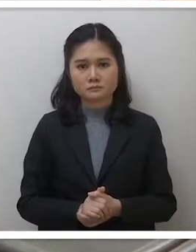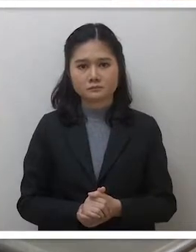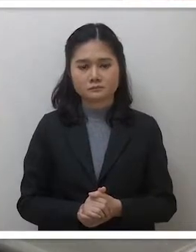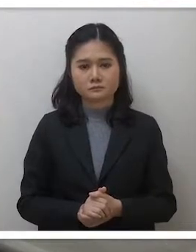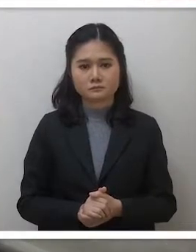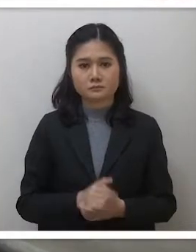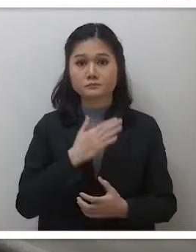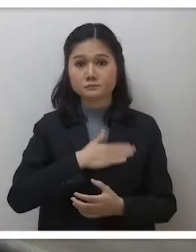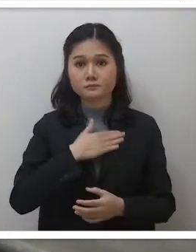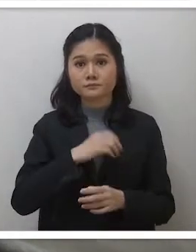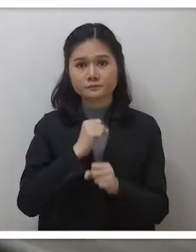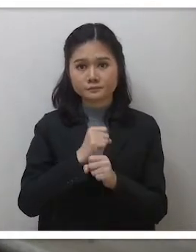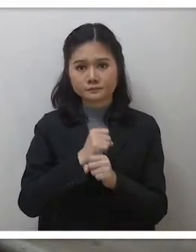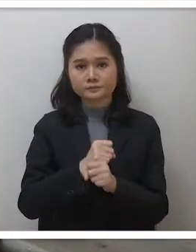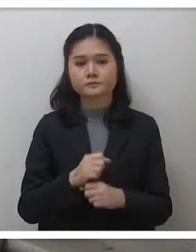ค่อยๆทำไปนะครับ